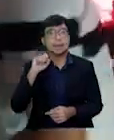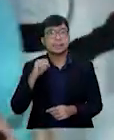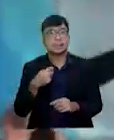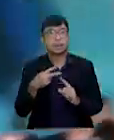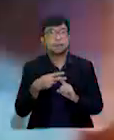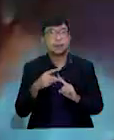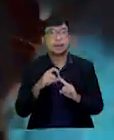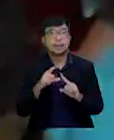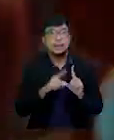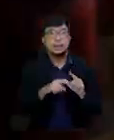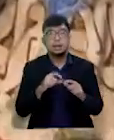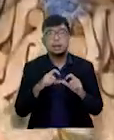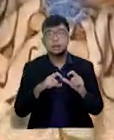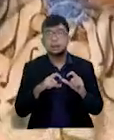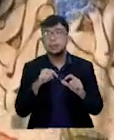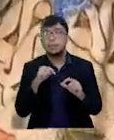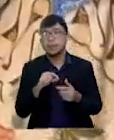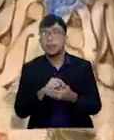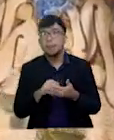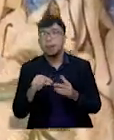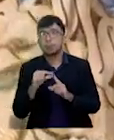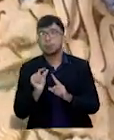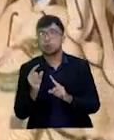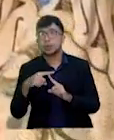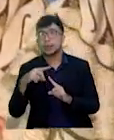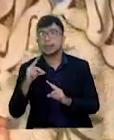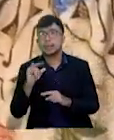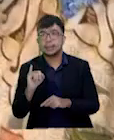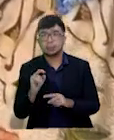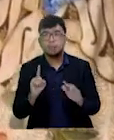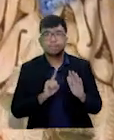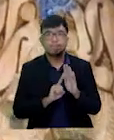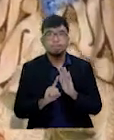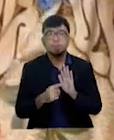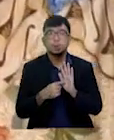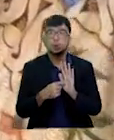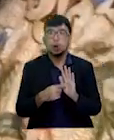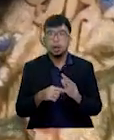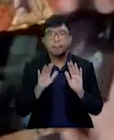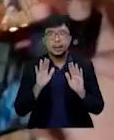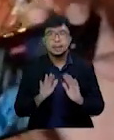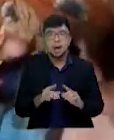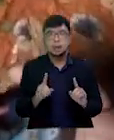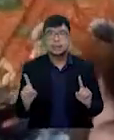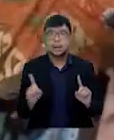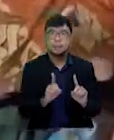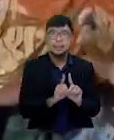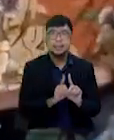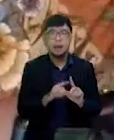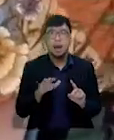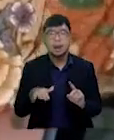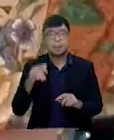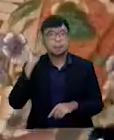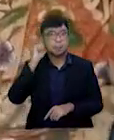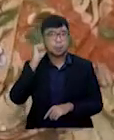Candrawati akhirnya muncul hadapan publik sendiri ia didampingi anak perempuannya Tricia serta pelajarannya Arman